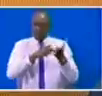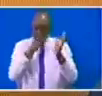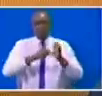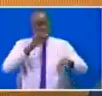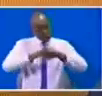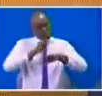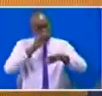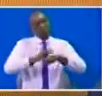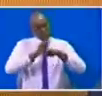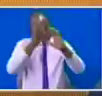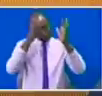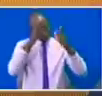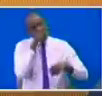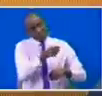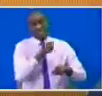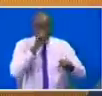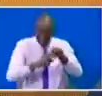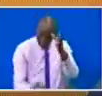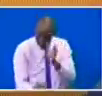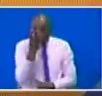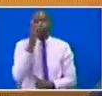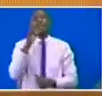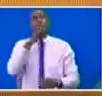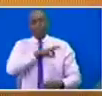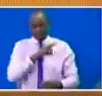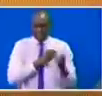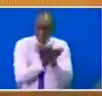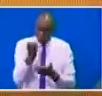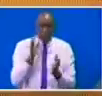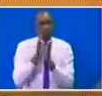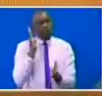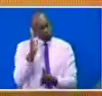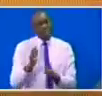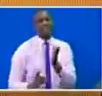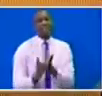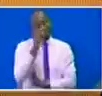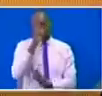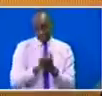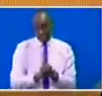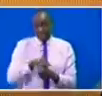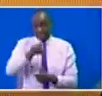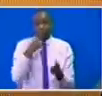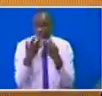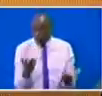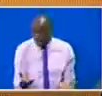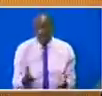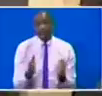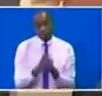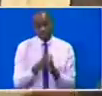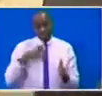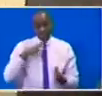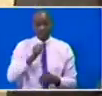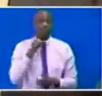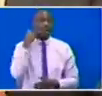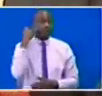kuelezea matumaini kwamba uzinduzi wake utakuwa wa manufaa katika ukuzaji wa uchumi wa nchi. Akizungumza alipokutana na kundi la wajumbe kutoka kaunti